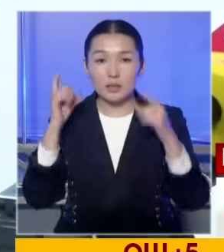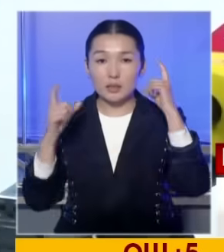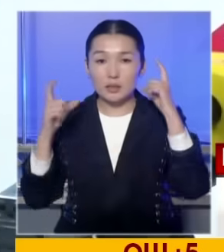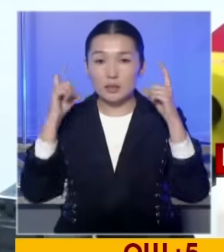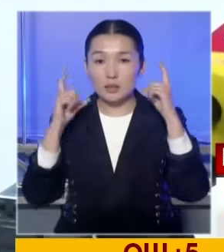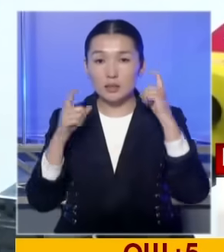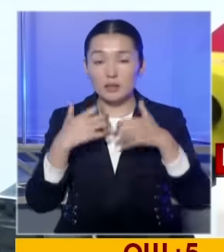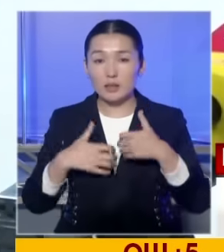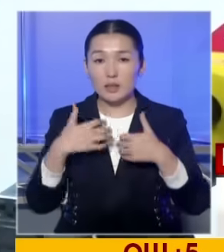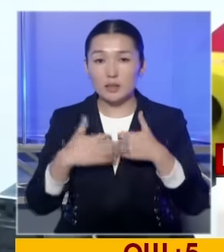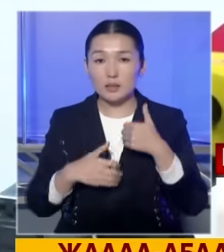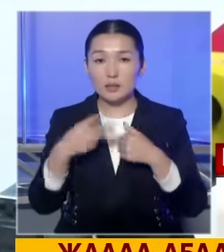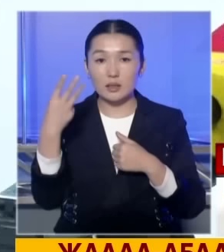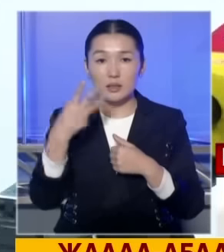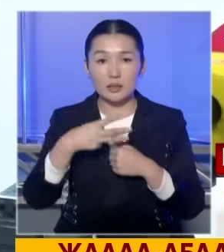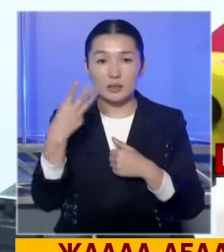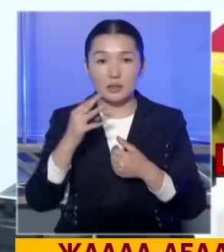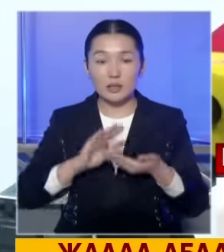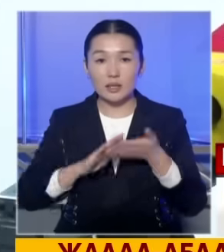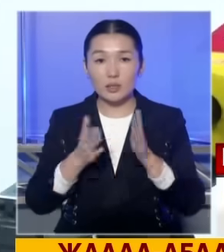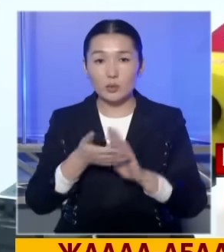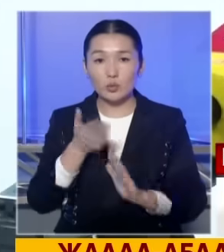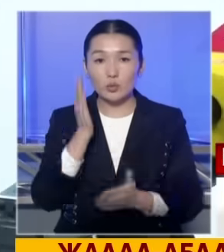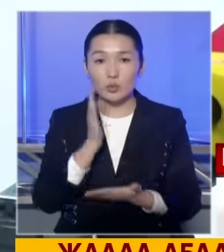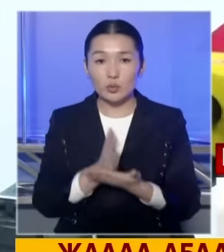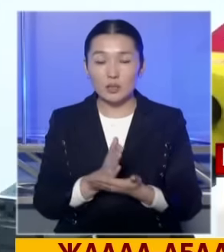уюмдардын арасынан 33 келишим түшкөн,